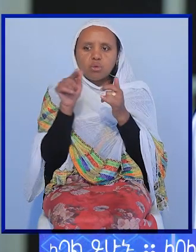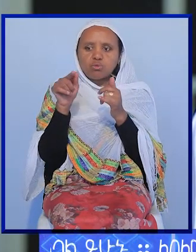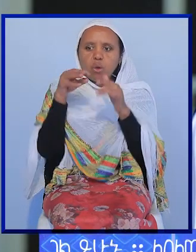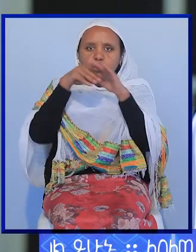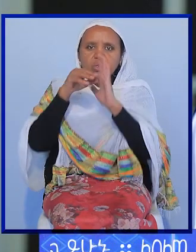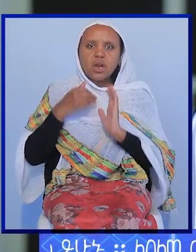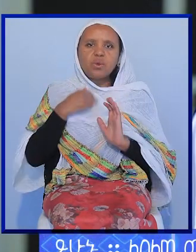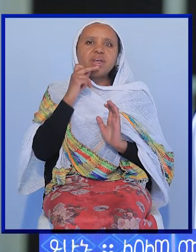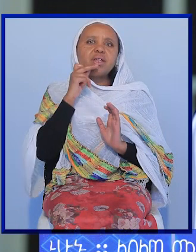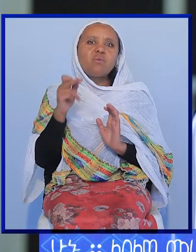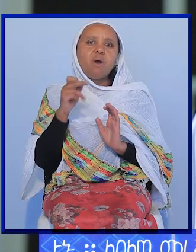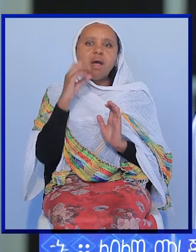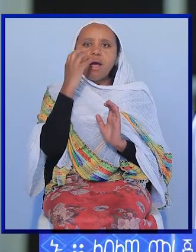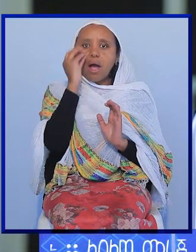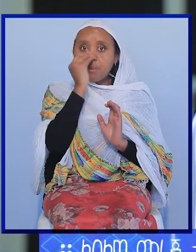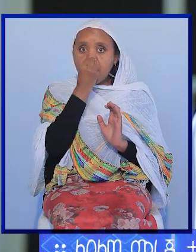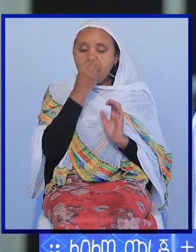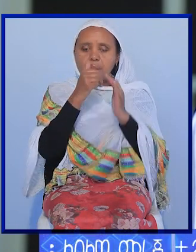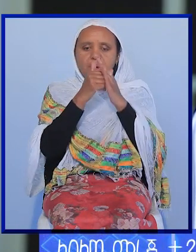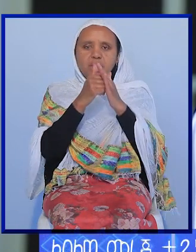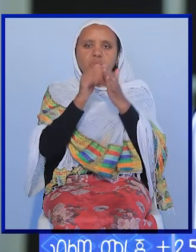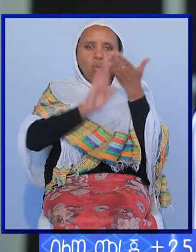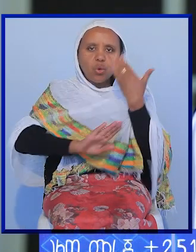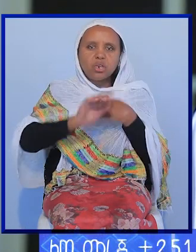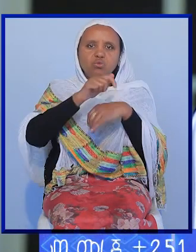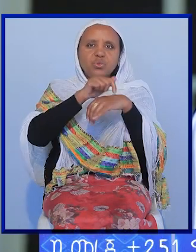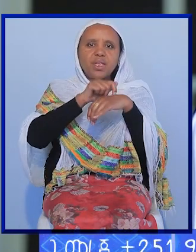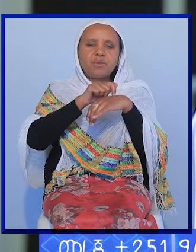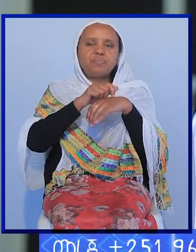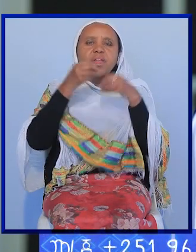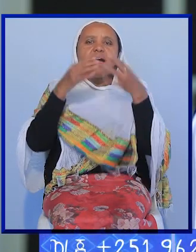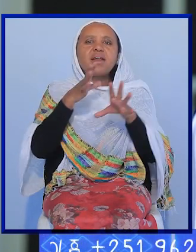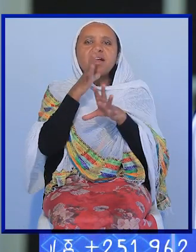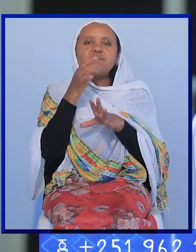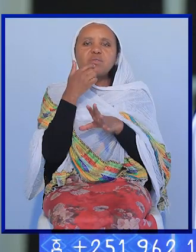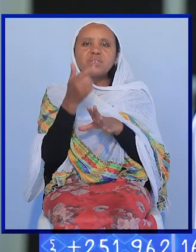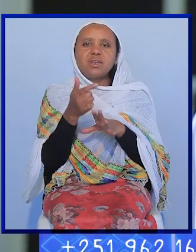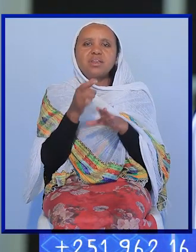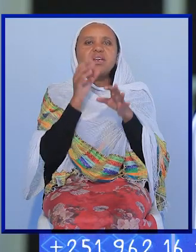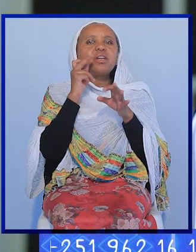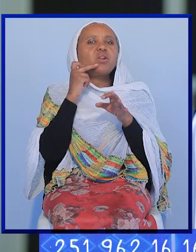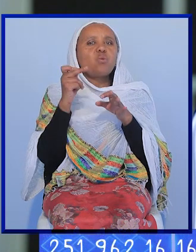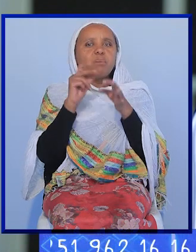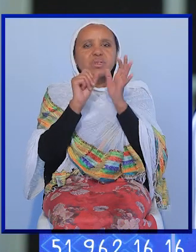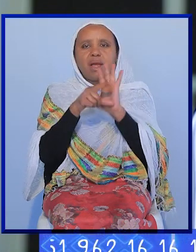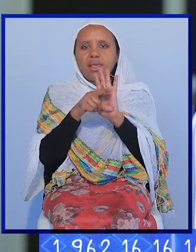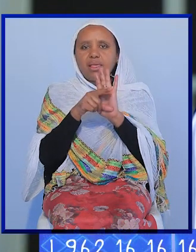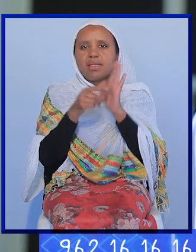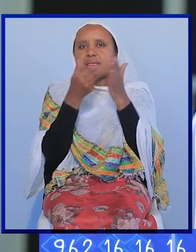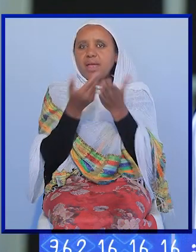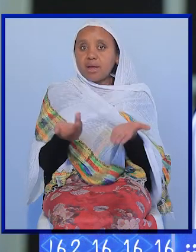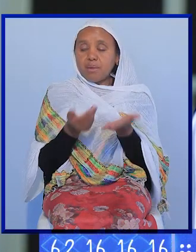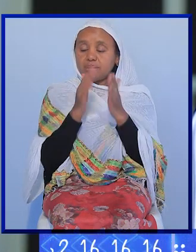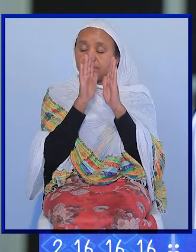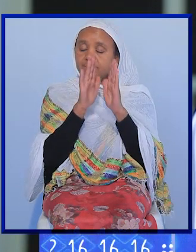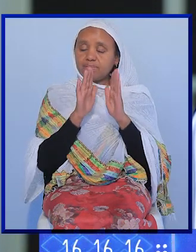ውስጥ ያለው የድንግልናዋ አበባም አምላክን በወለደችው ጊዜ አረገፈም ሲል ለድንግልናዋ ምሳሌ አድርጎ ያቀርባል።